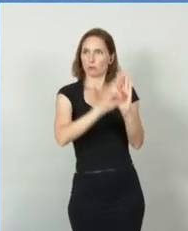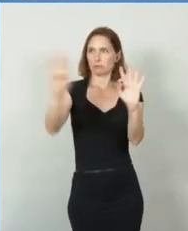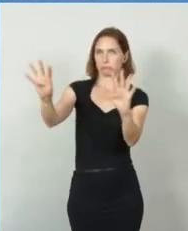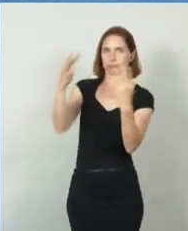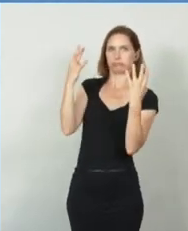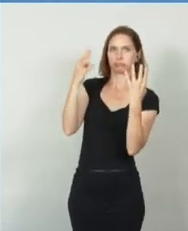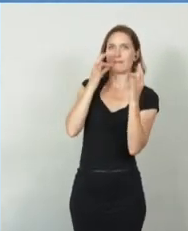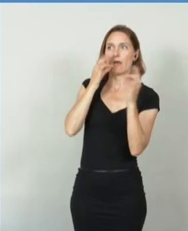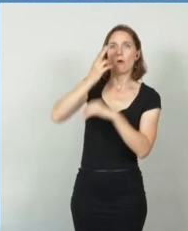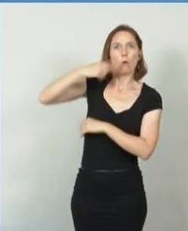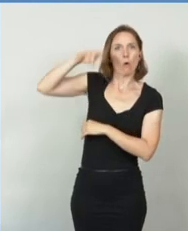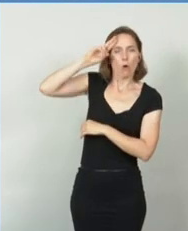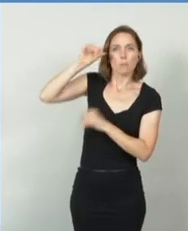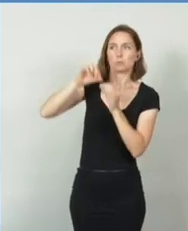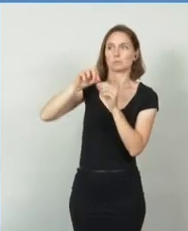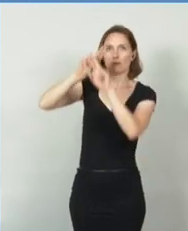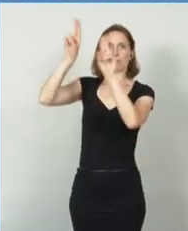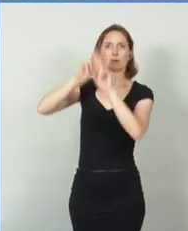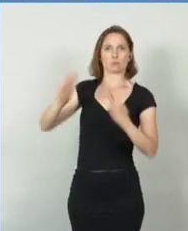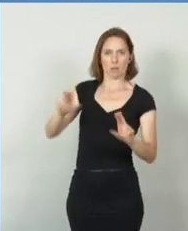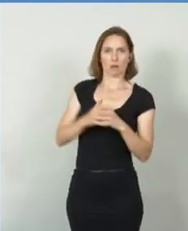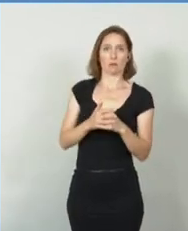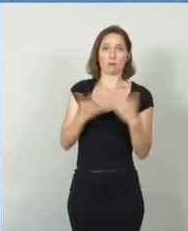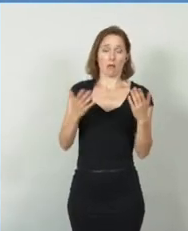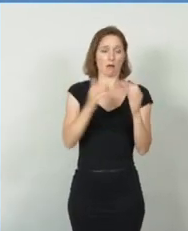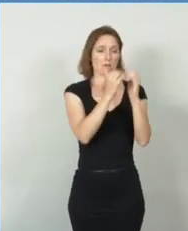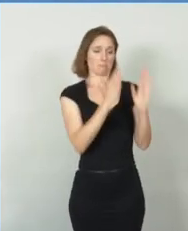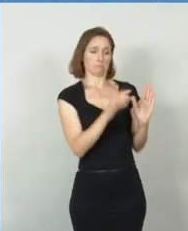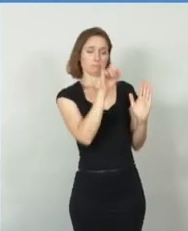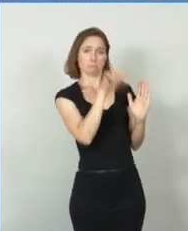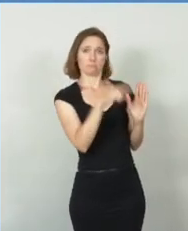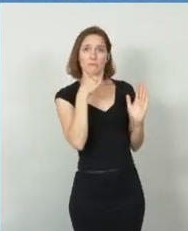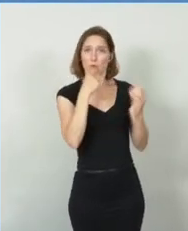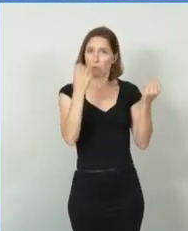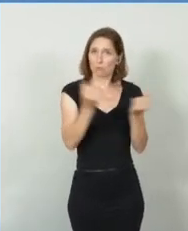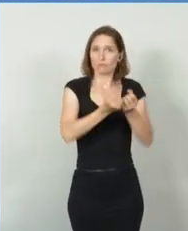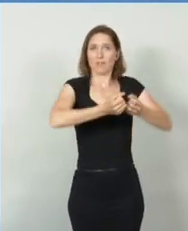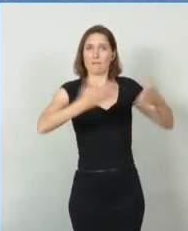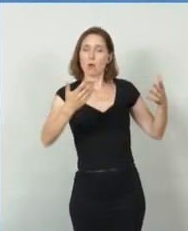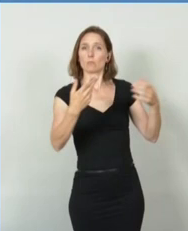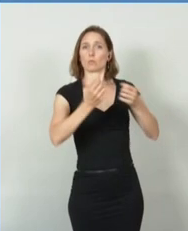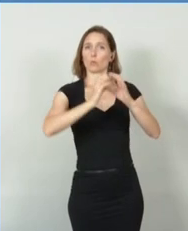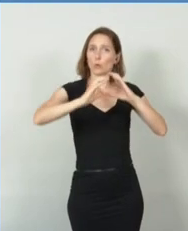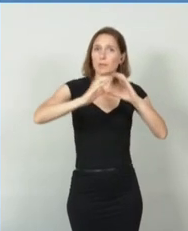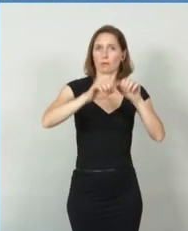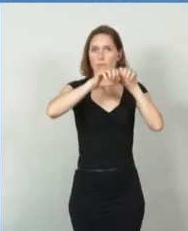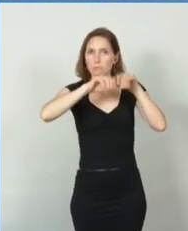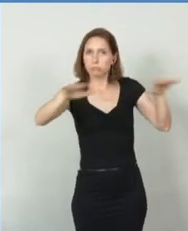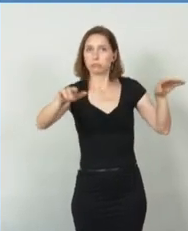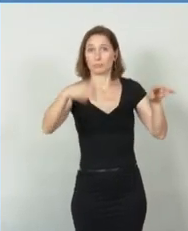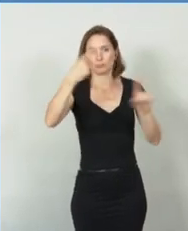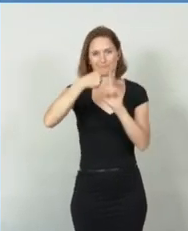qui développe sa visibilité ses outils de communication et cherchent notamment à plus d'aller vers notamment vers les jeunes